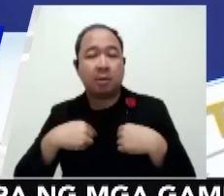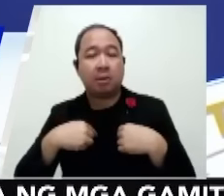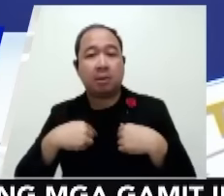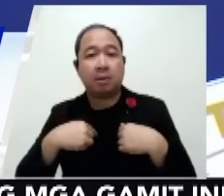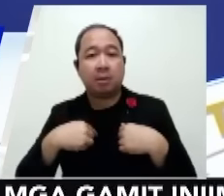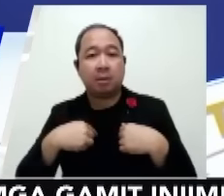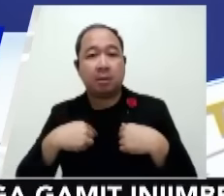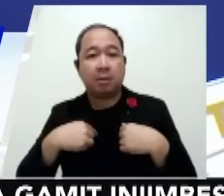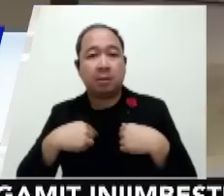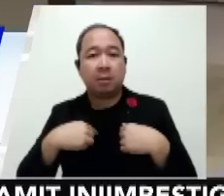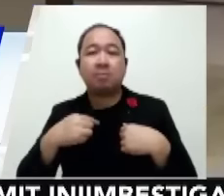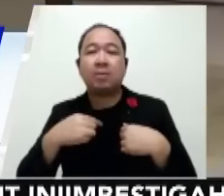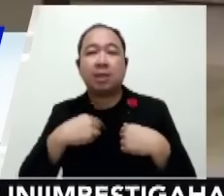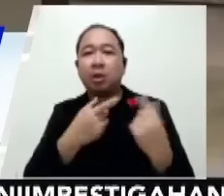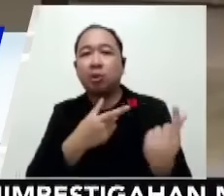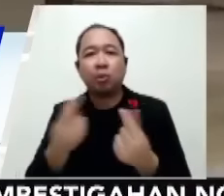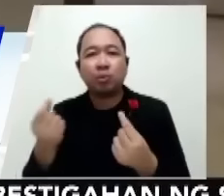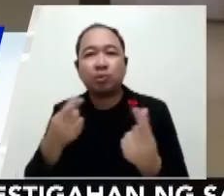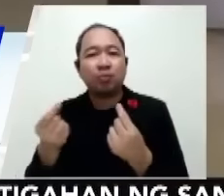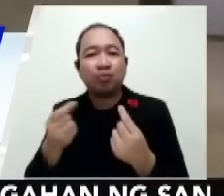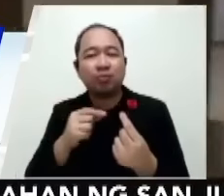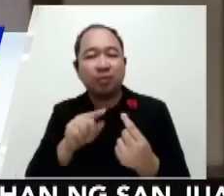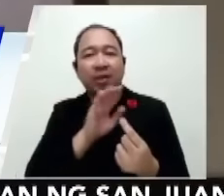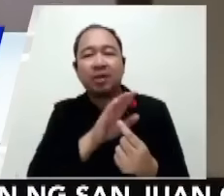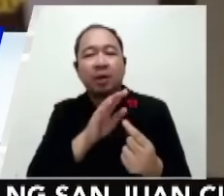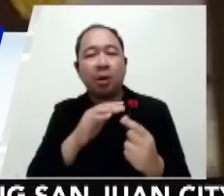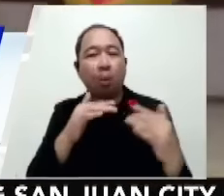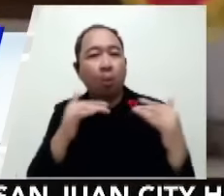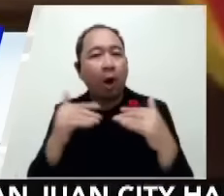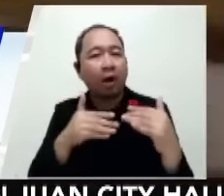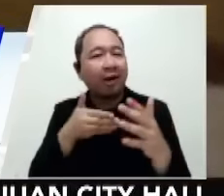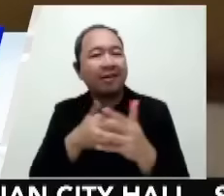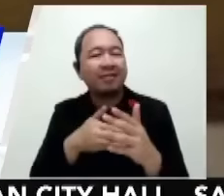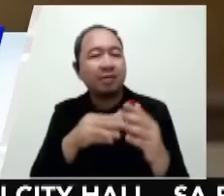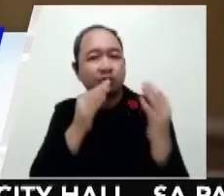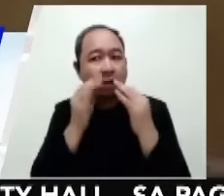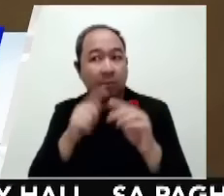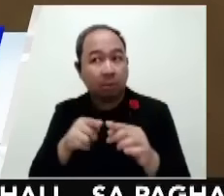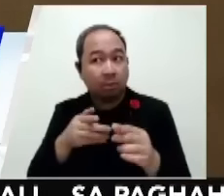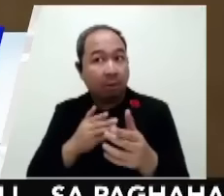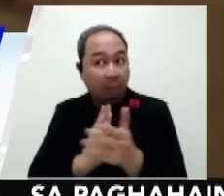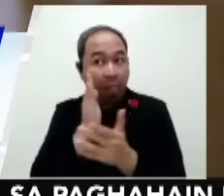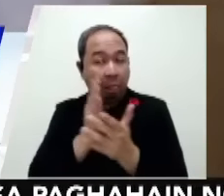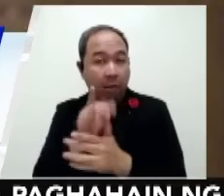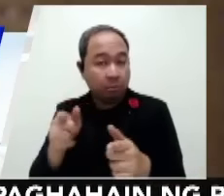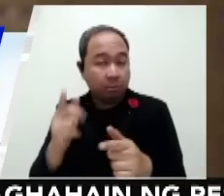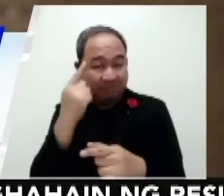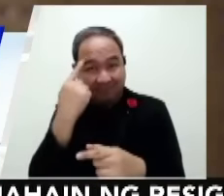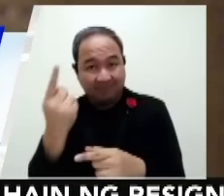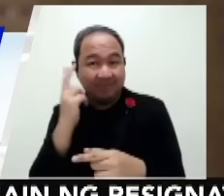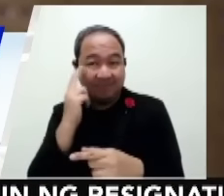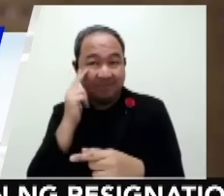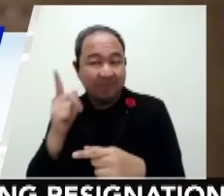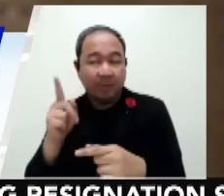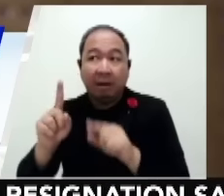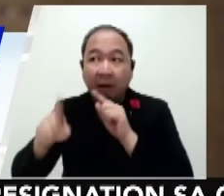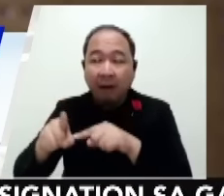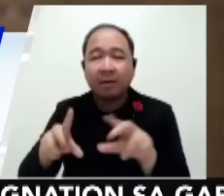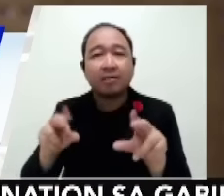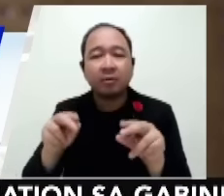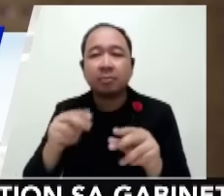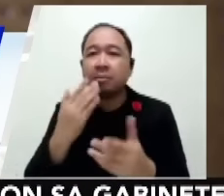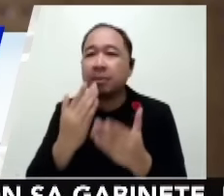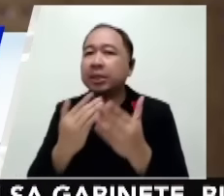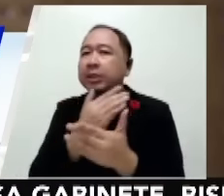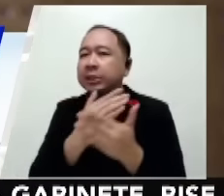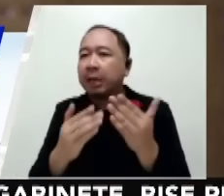implementor on the war on drugs. Tapos hayaan ko lang siya humarap doon. O kung may mga tanong doon na hindi kayang tagutin at